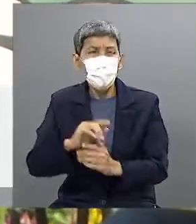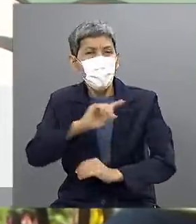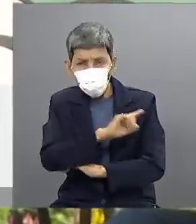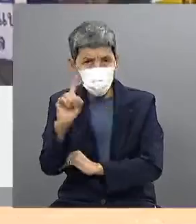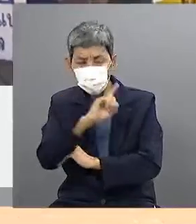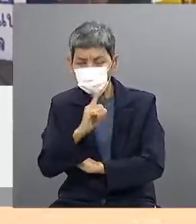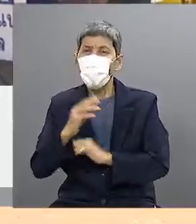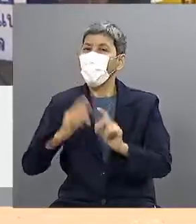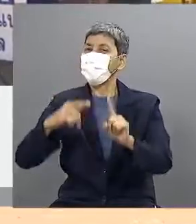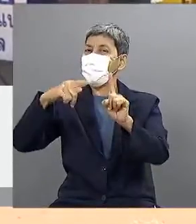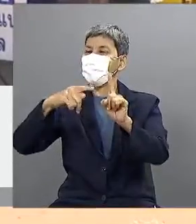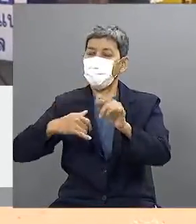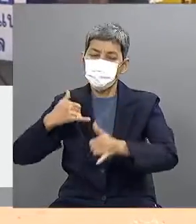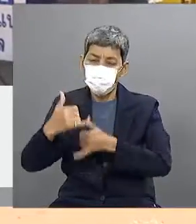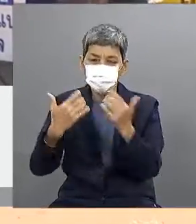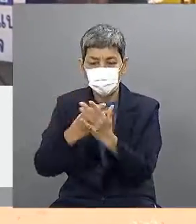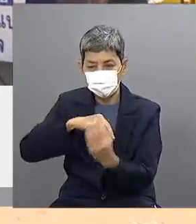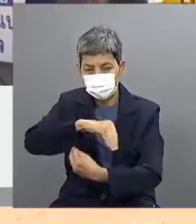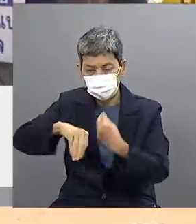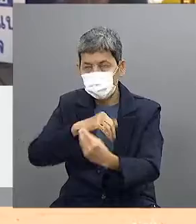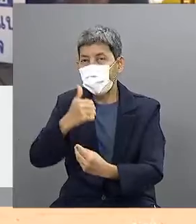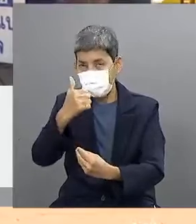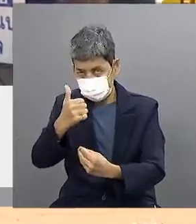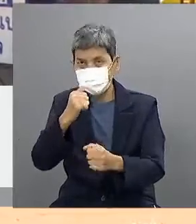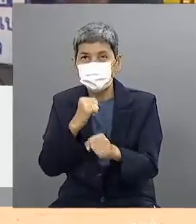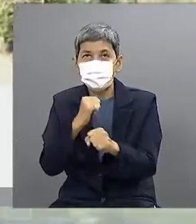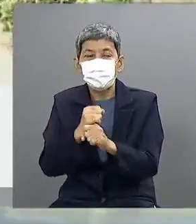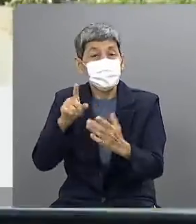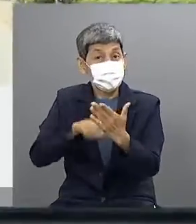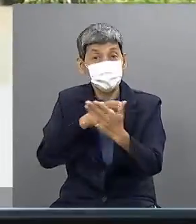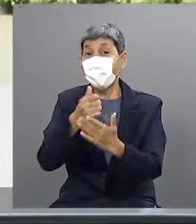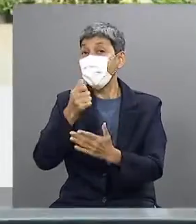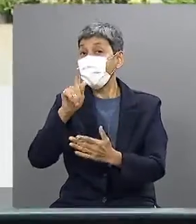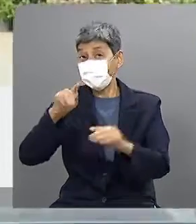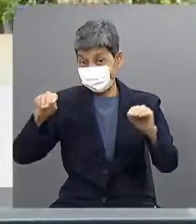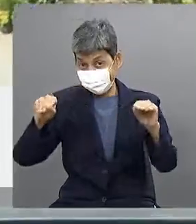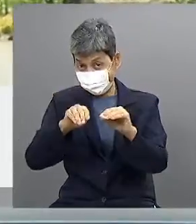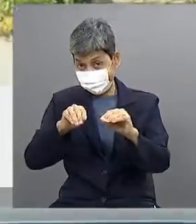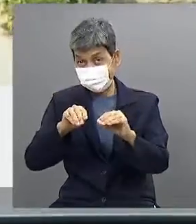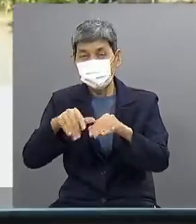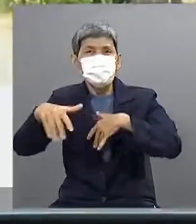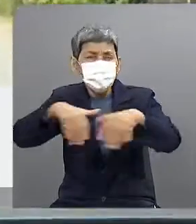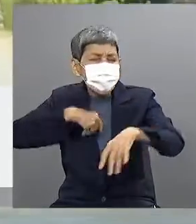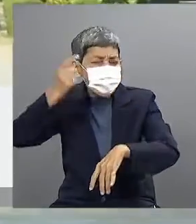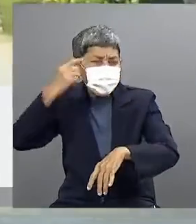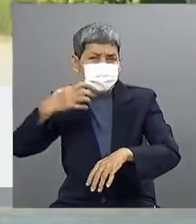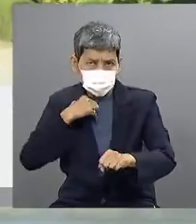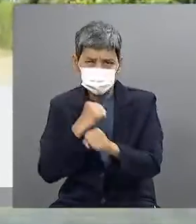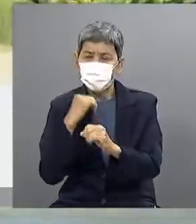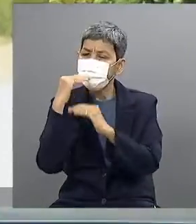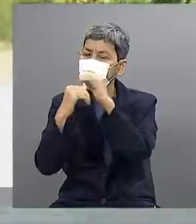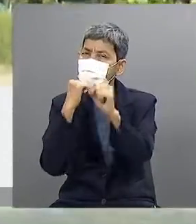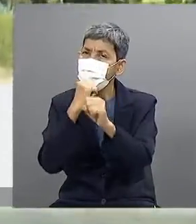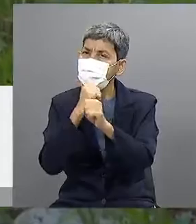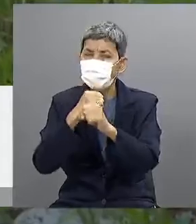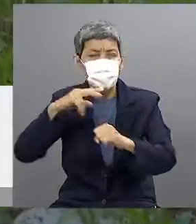นสร้างรายได้ให้กับท้องถิ่นทำให้การเลือกตั้งอบต.ที่จะถึงนี้ชาวบ้านคาดหวังอยากให้มีการพัฒนาสาธารณูปโภคพื้นฐ